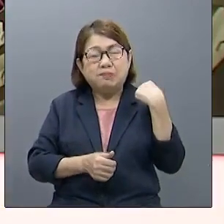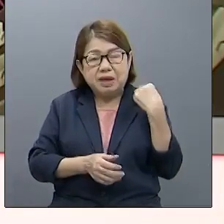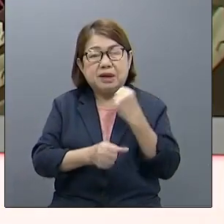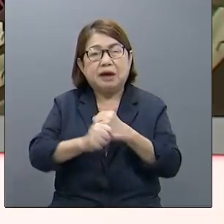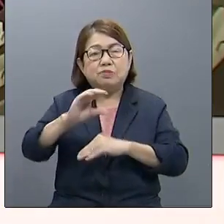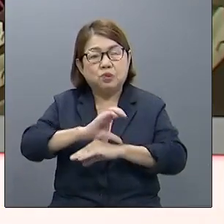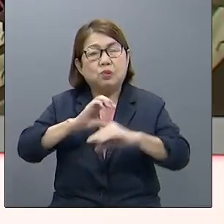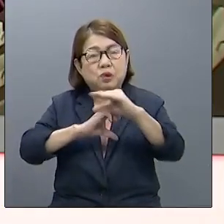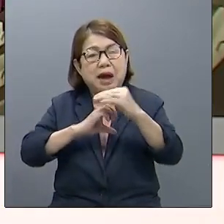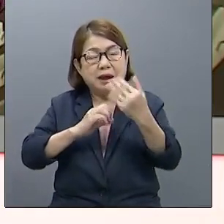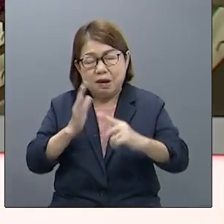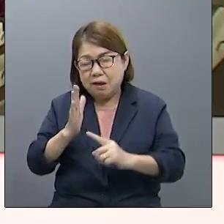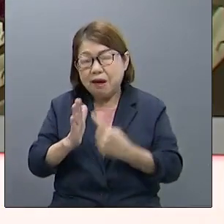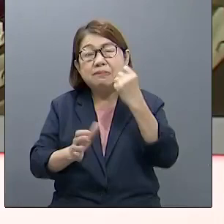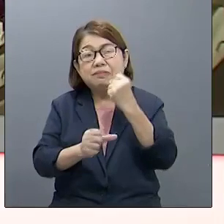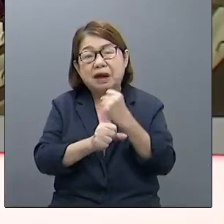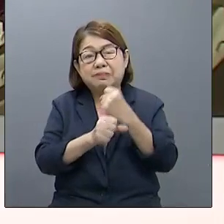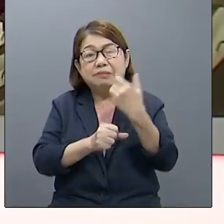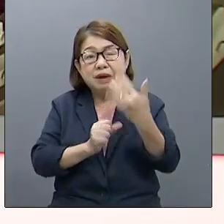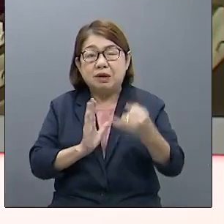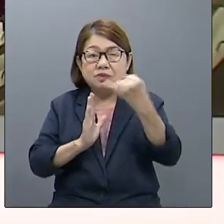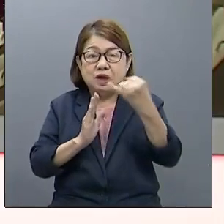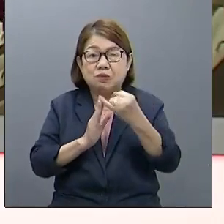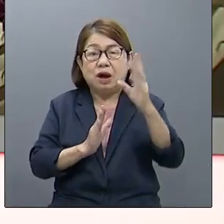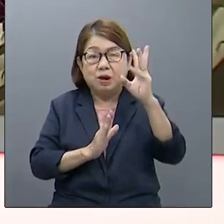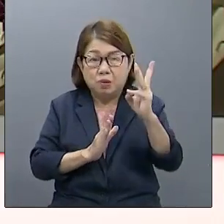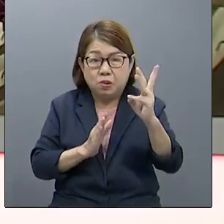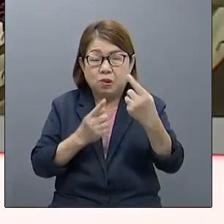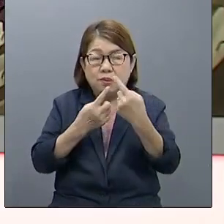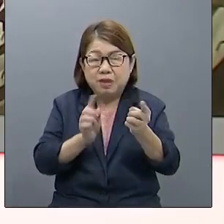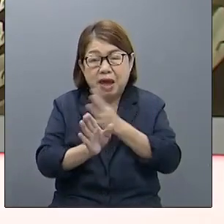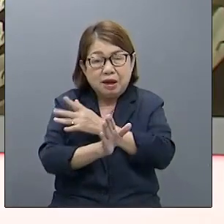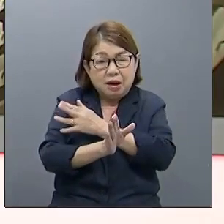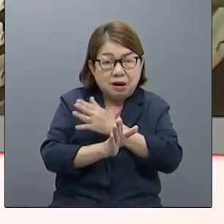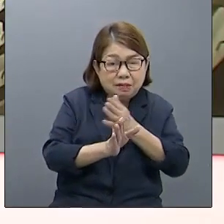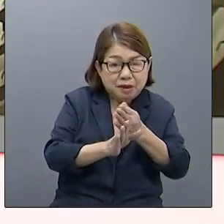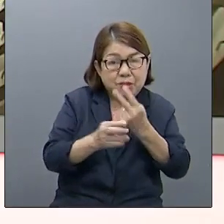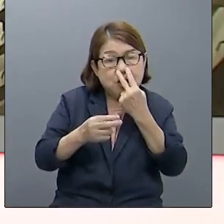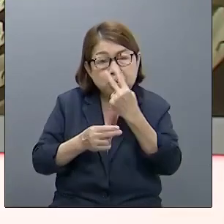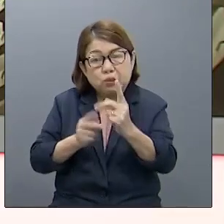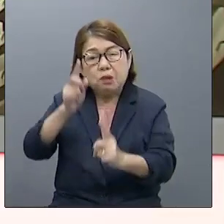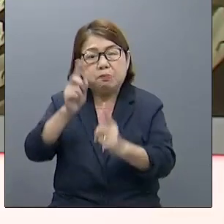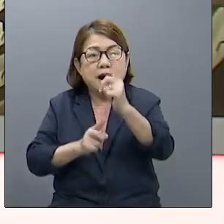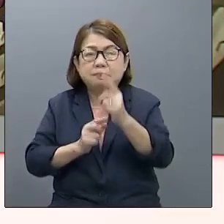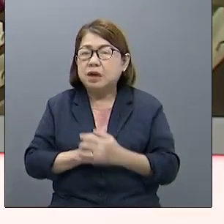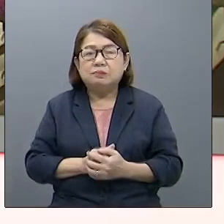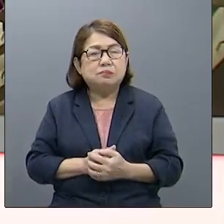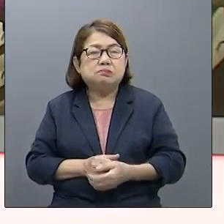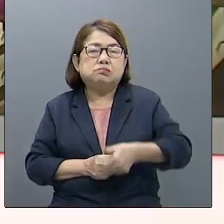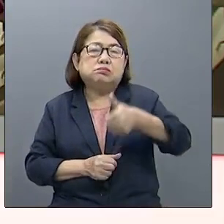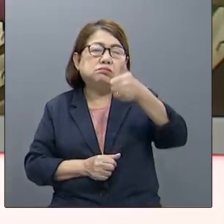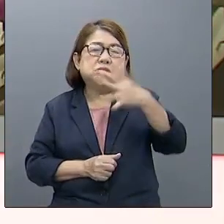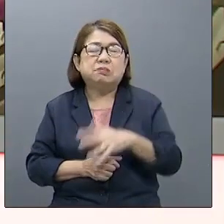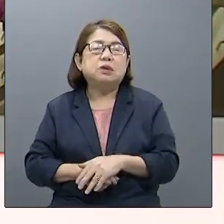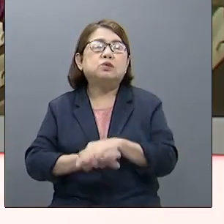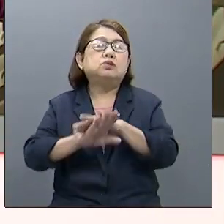นำร่องไปแล้ว 6จังหวัดแต่ถูกประเมินผลการทำงานแล้วไม่คุ้มค่าค่ะจึงต้องยกเลิกไปและ